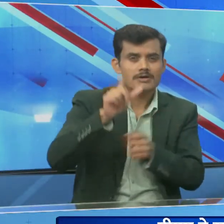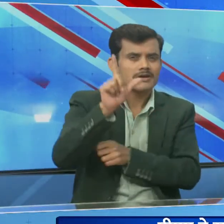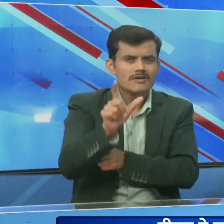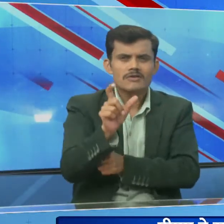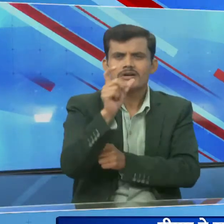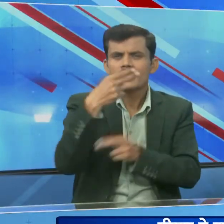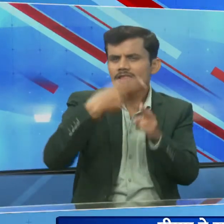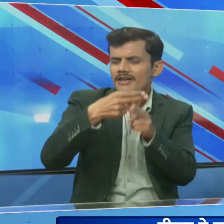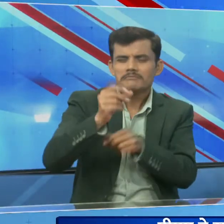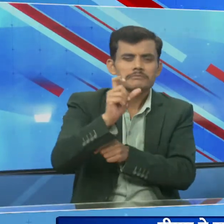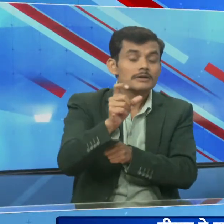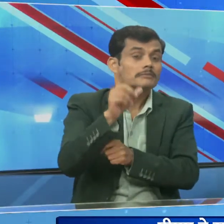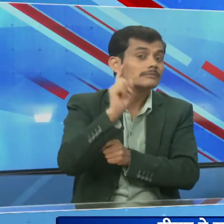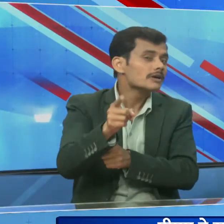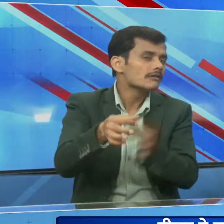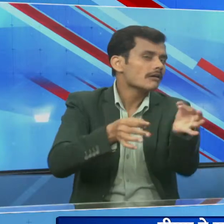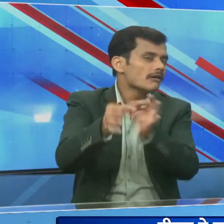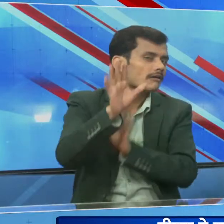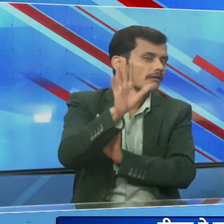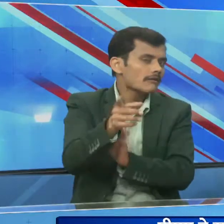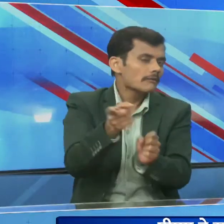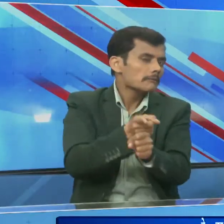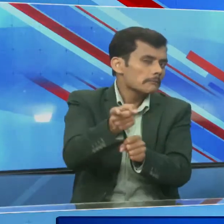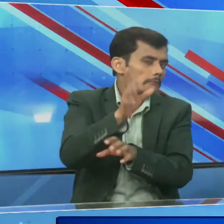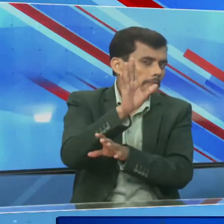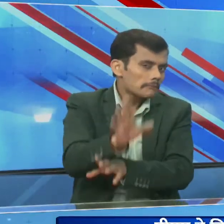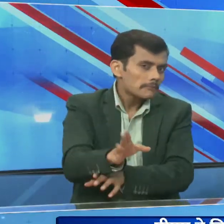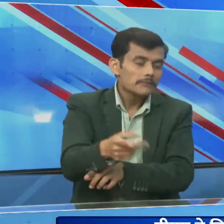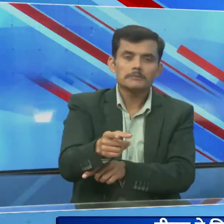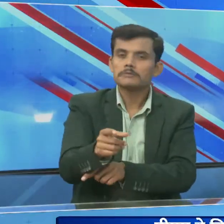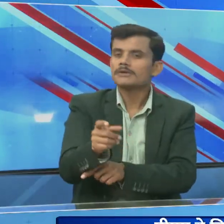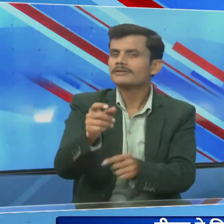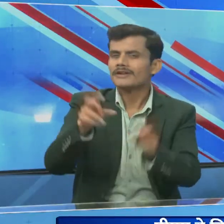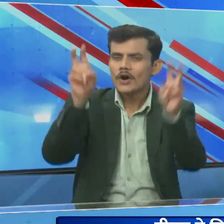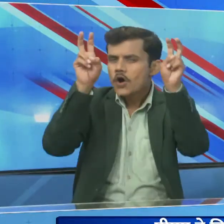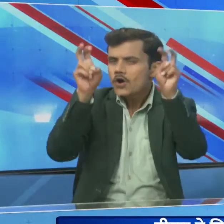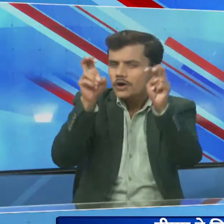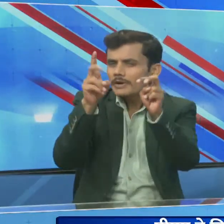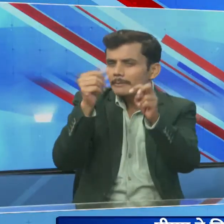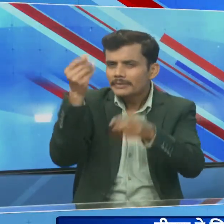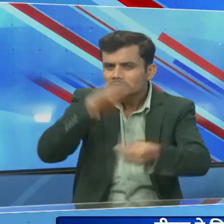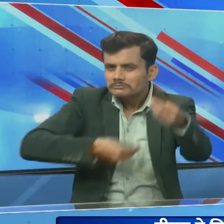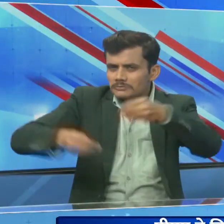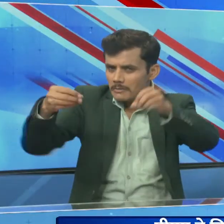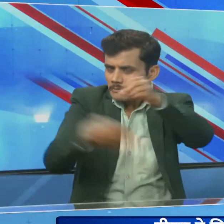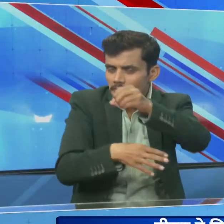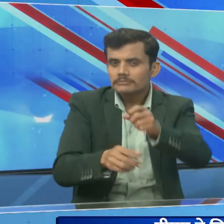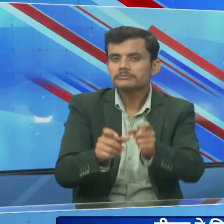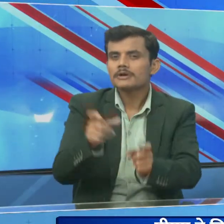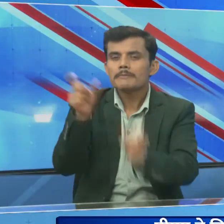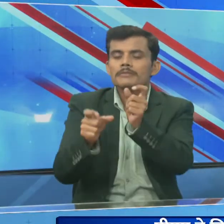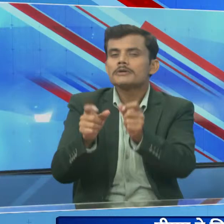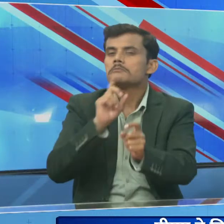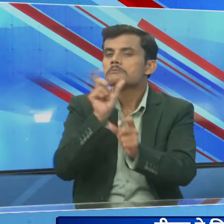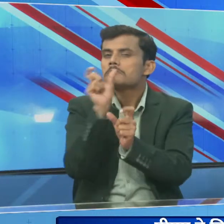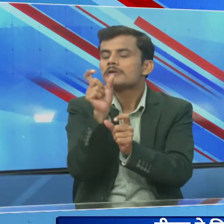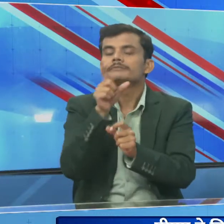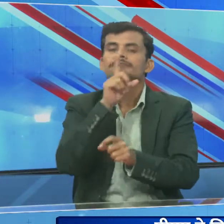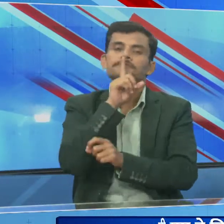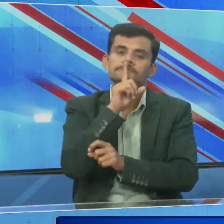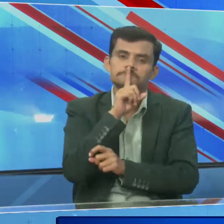लिए उन्हें घेरा और कहा कि वो इस मुद्दे पर एक शब्द भी जनता के बीच नहीं बोलते हैं।